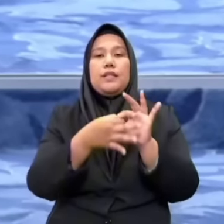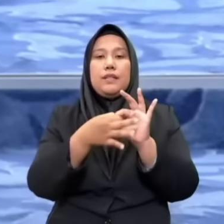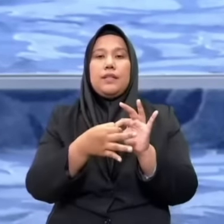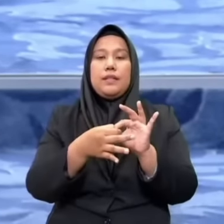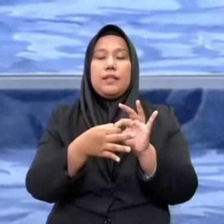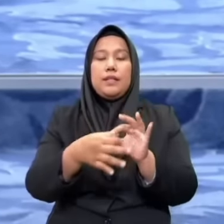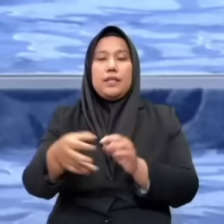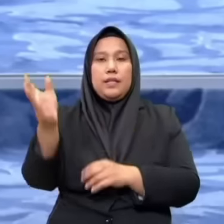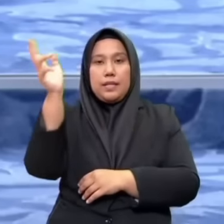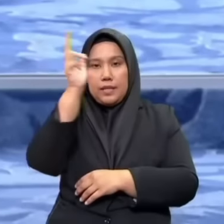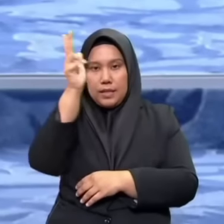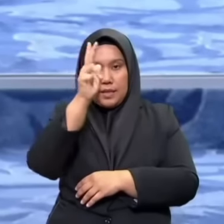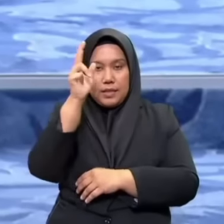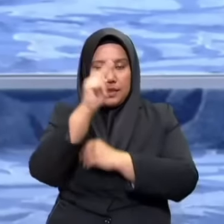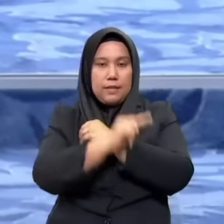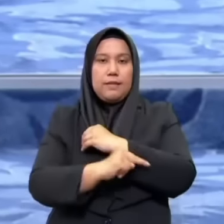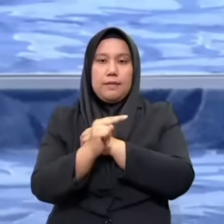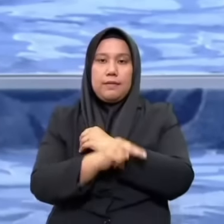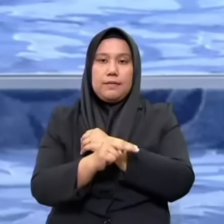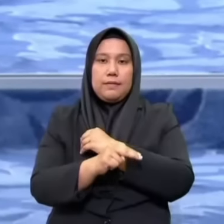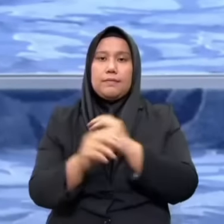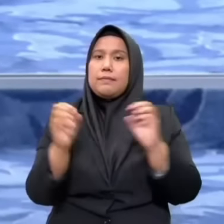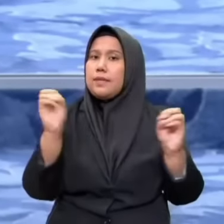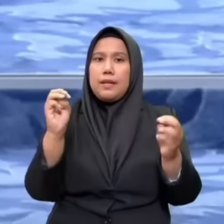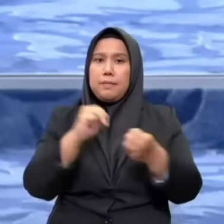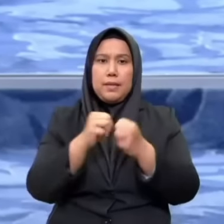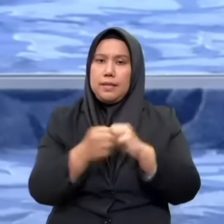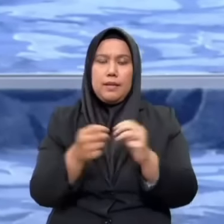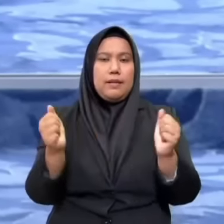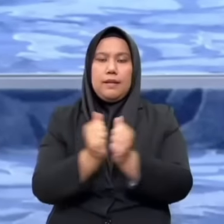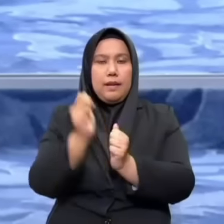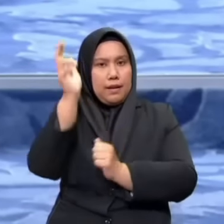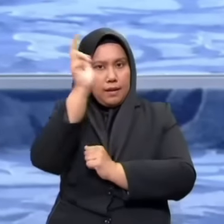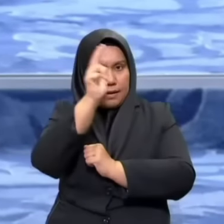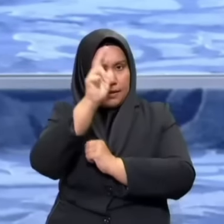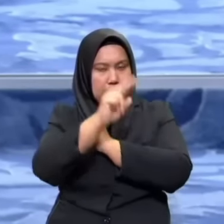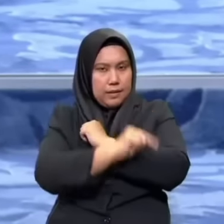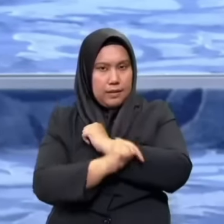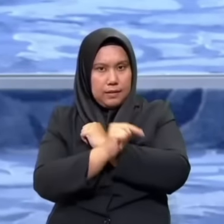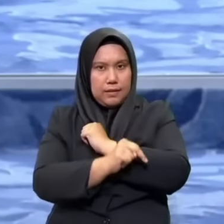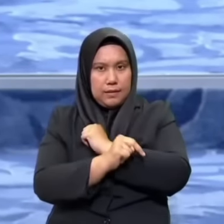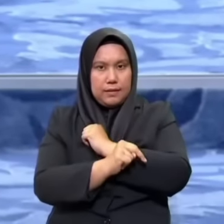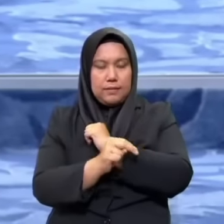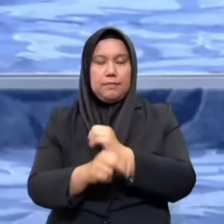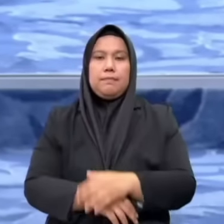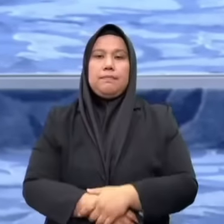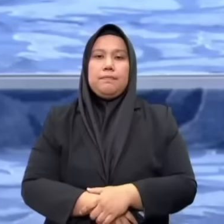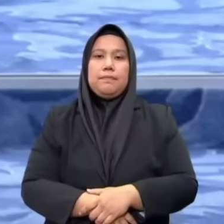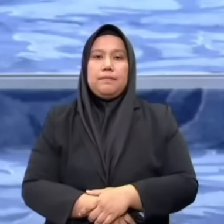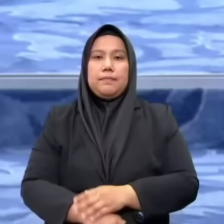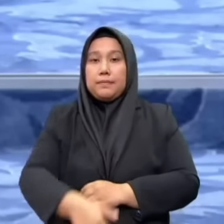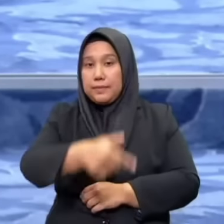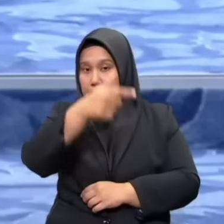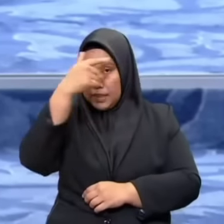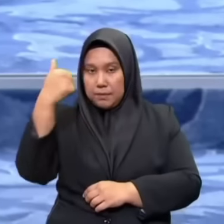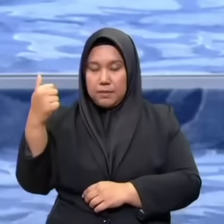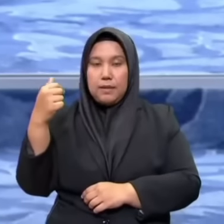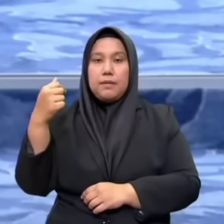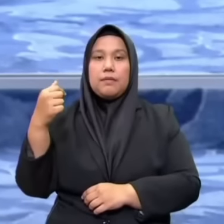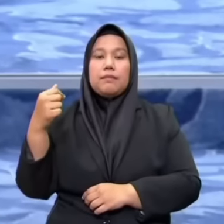negeri. Setakat ini saya tidak ada masalah dengan kerajaan-kerajaan negeri, ya, tidak seperti di parlimen, ya, kerana mereka